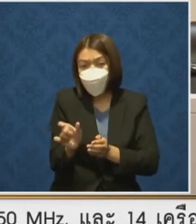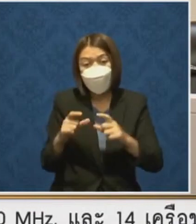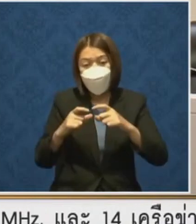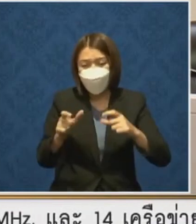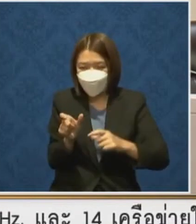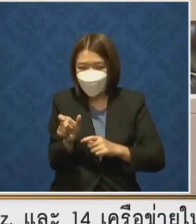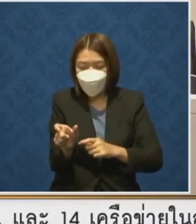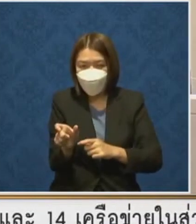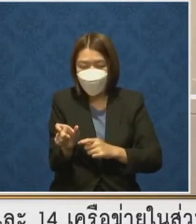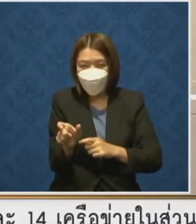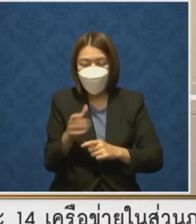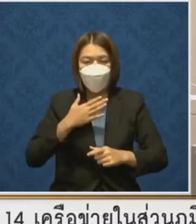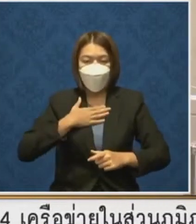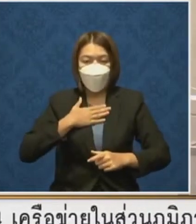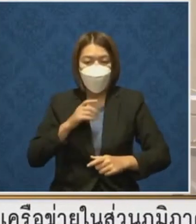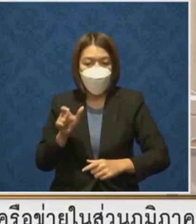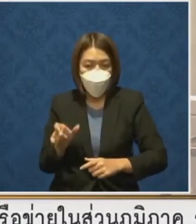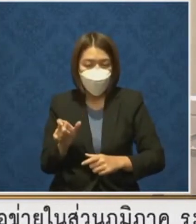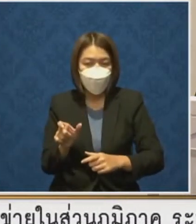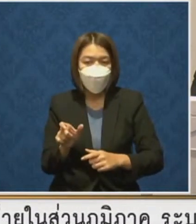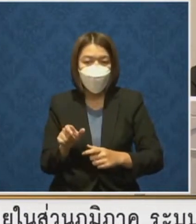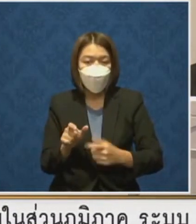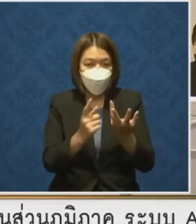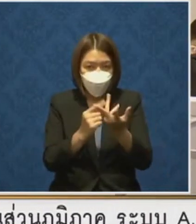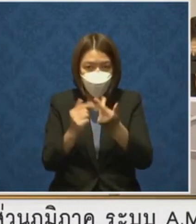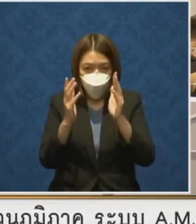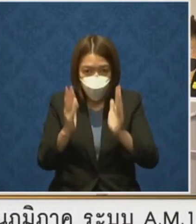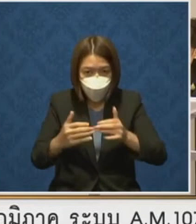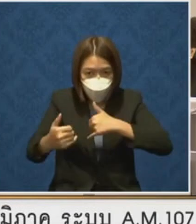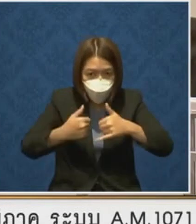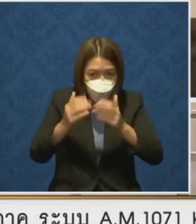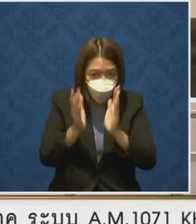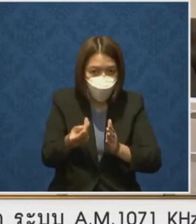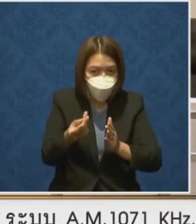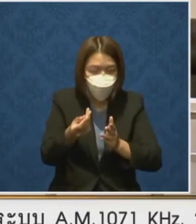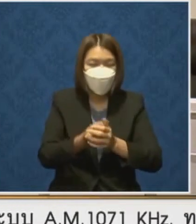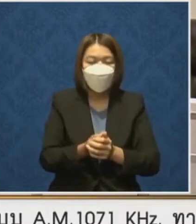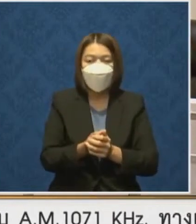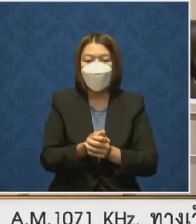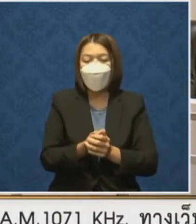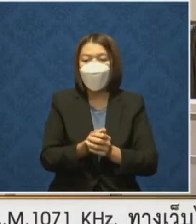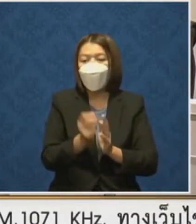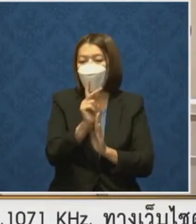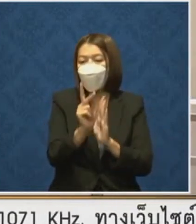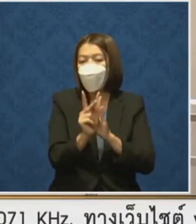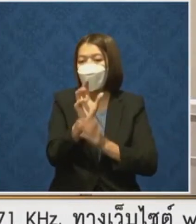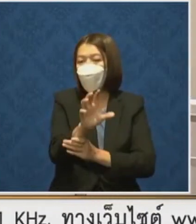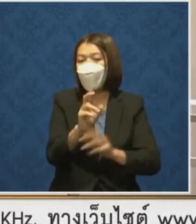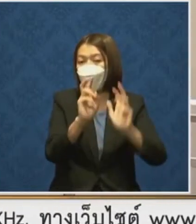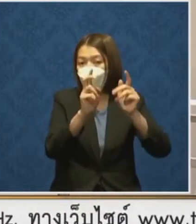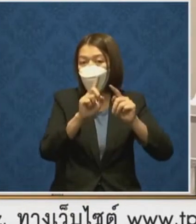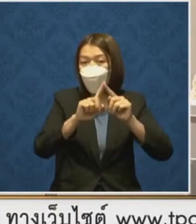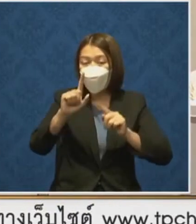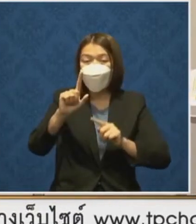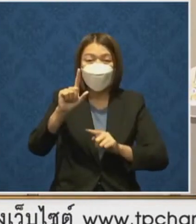นที่ได้คะแนนน้อยก็อย่างคุณจุรินทร์ก็ไอ้ต้องถูกมองว่าฝ่ายประชาธิปไตยของแล้วอะไรย้ำบอกว่าคุณน่าอายมากอย่างเงี้ย